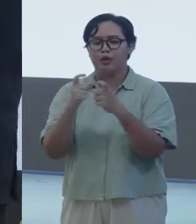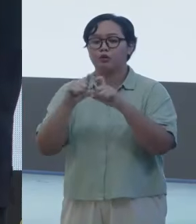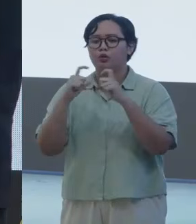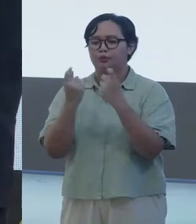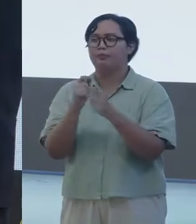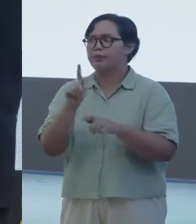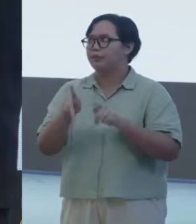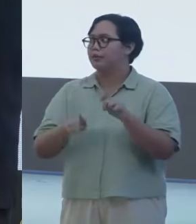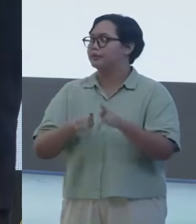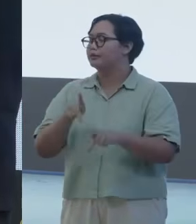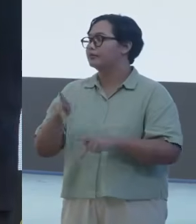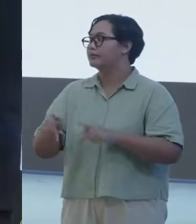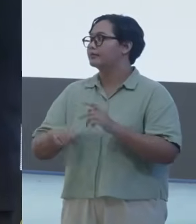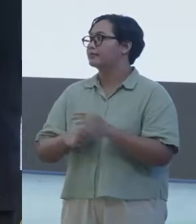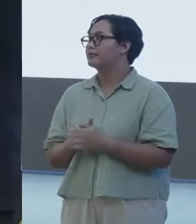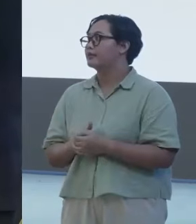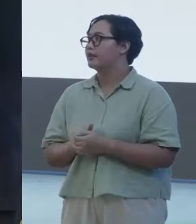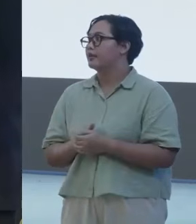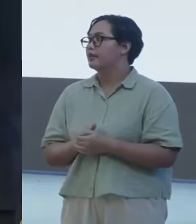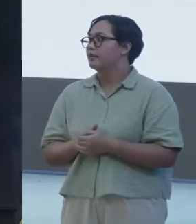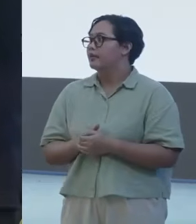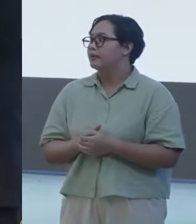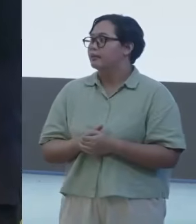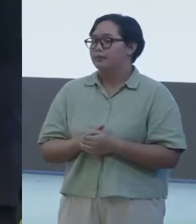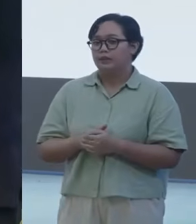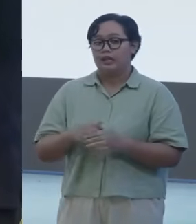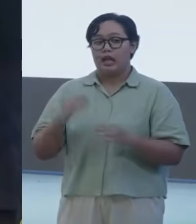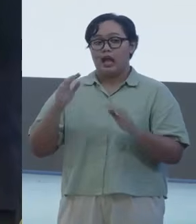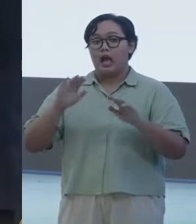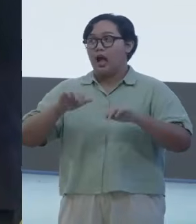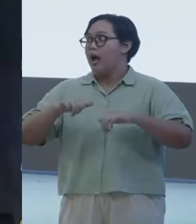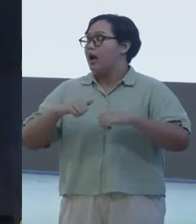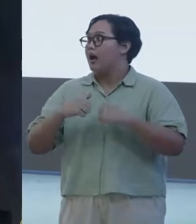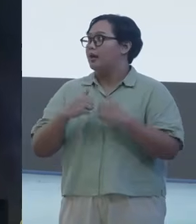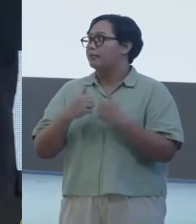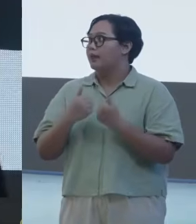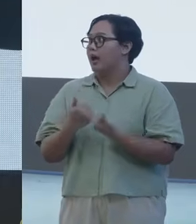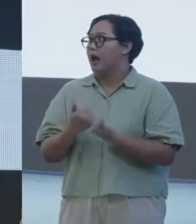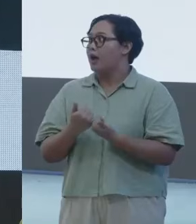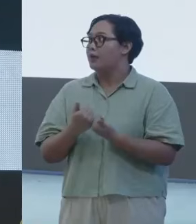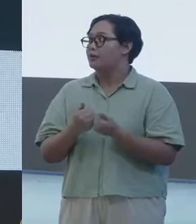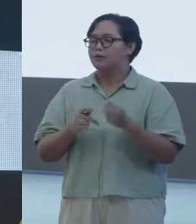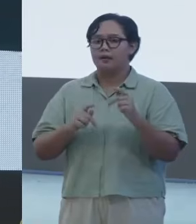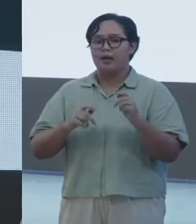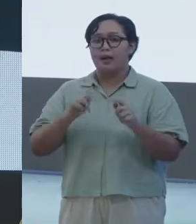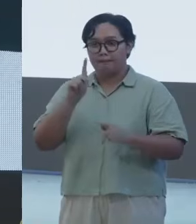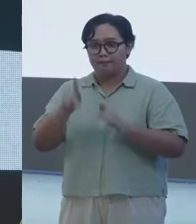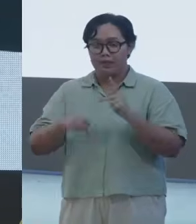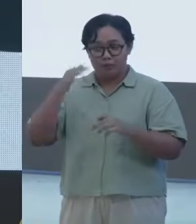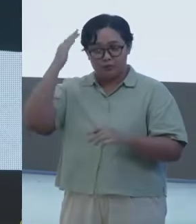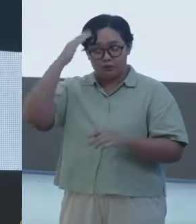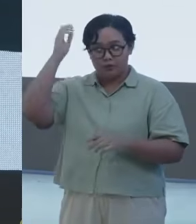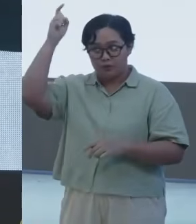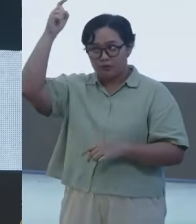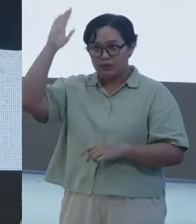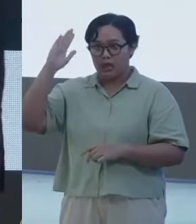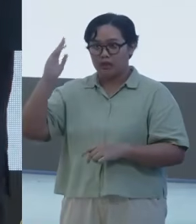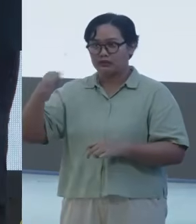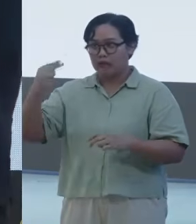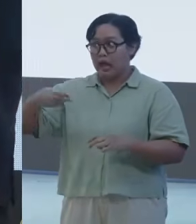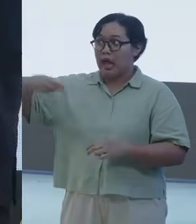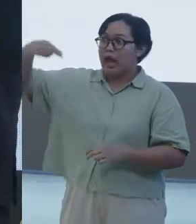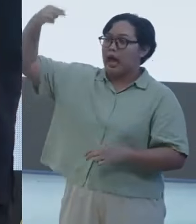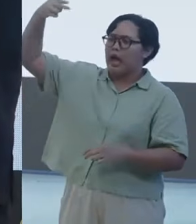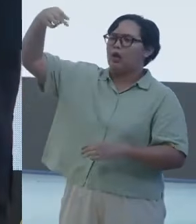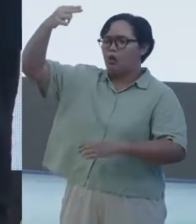Pero paano nakakakilala sa Diyos ang kahit na sinong tao, hari man o pulubi?